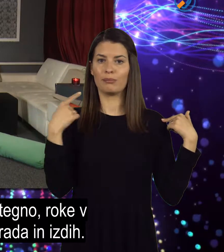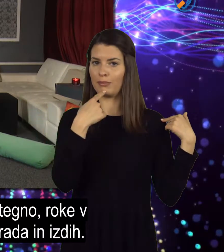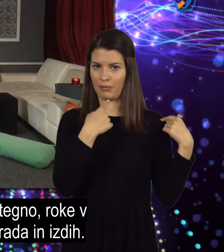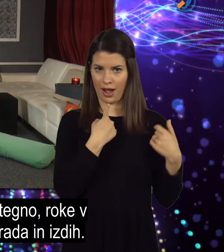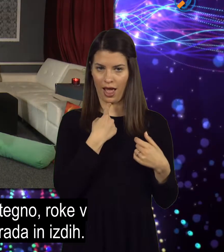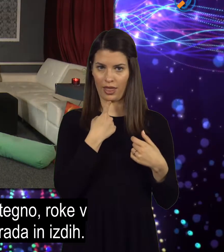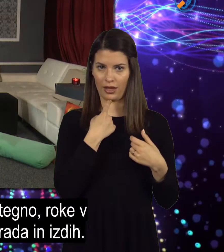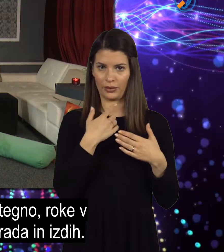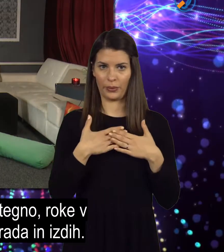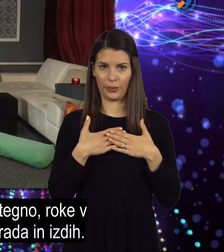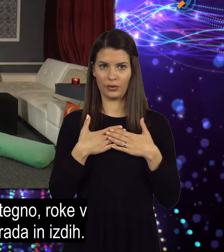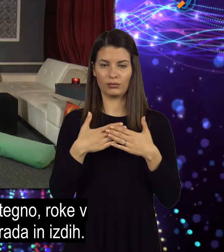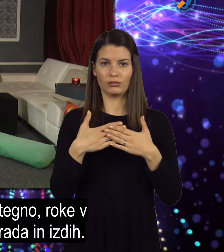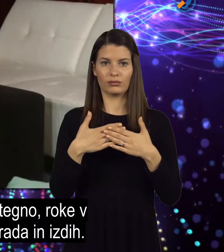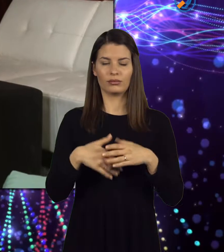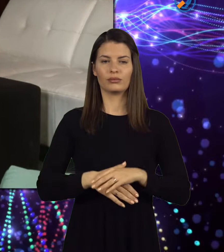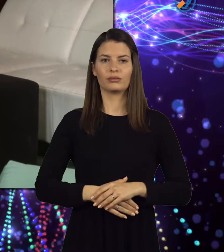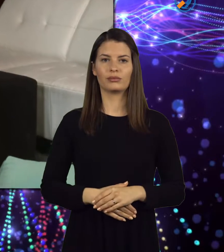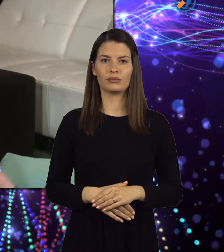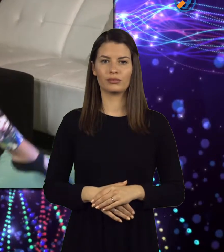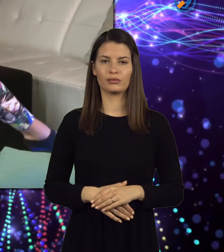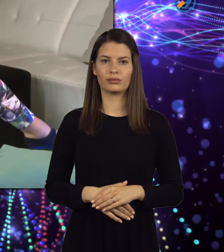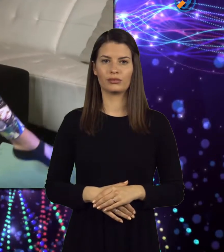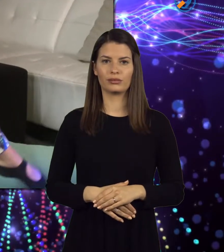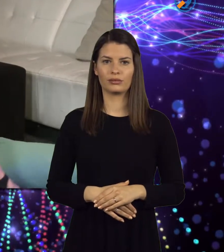brada in izdih.